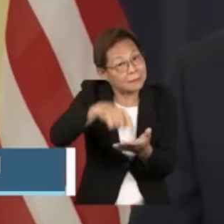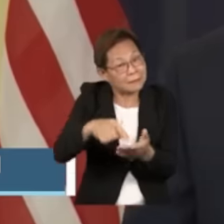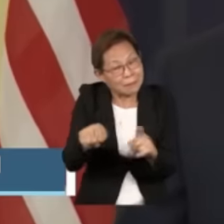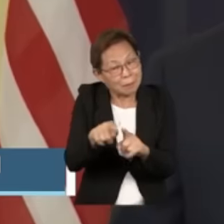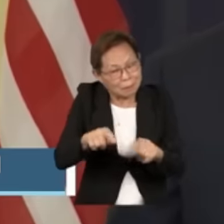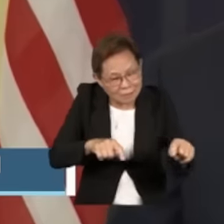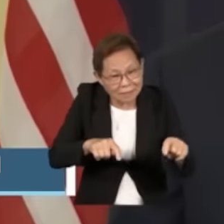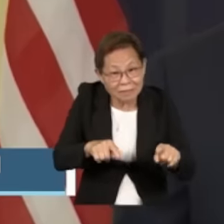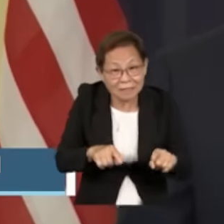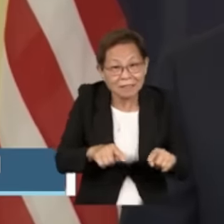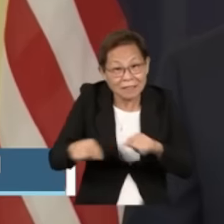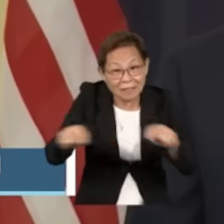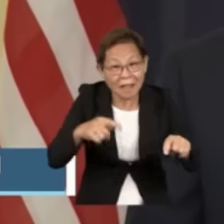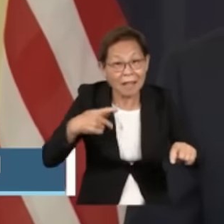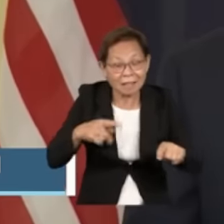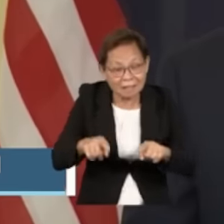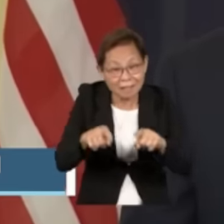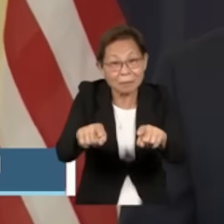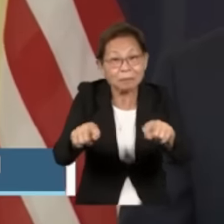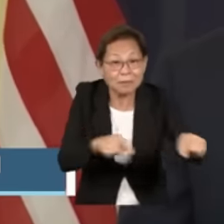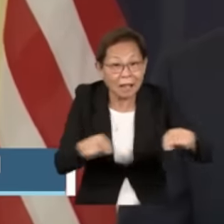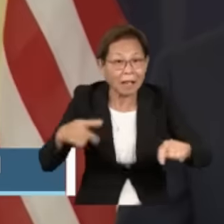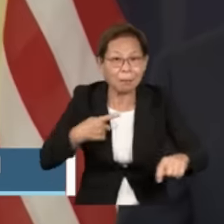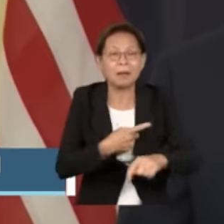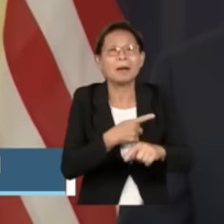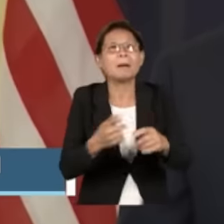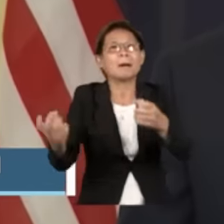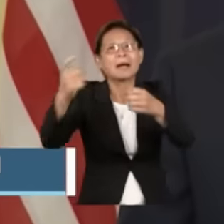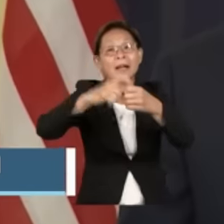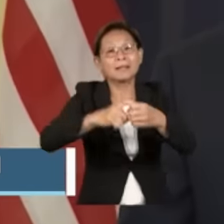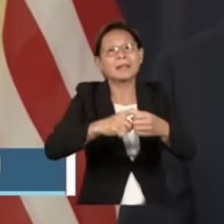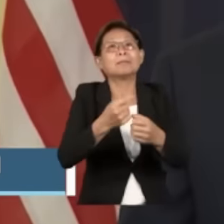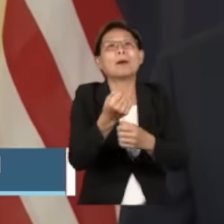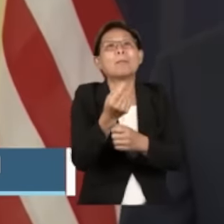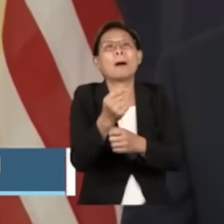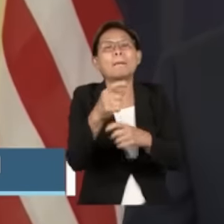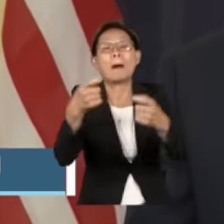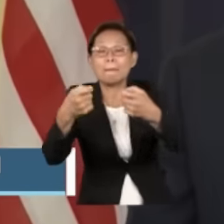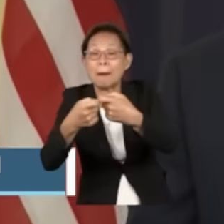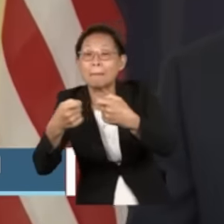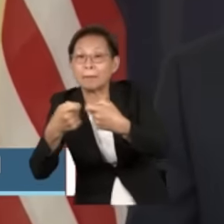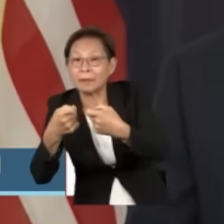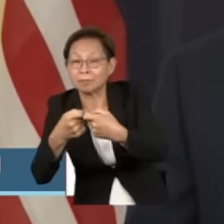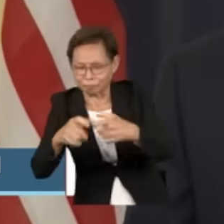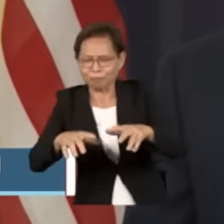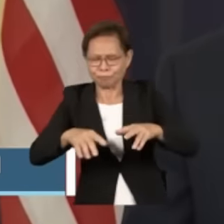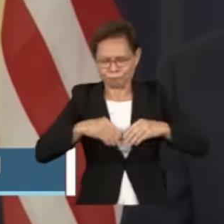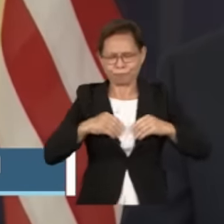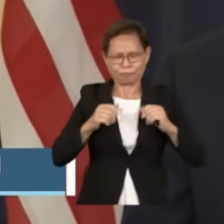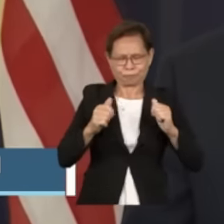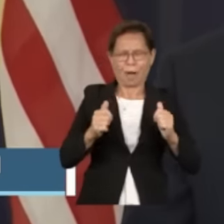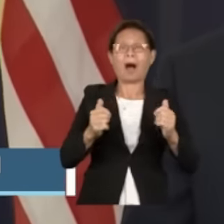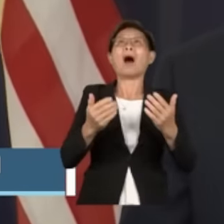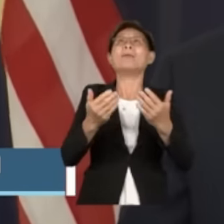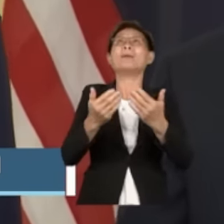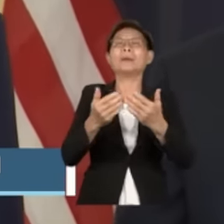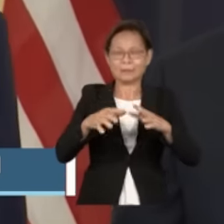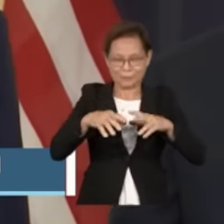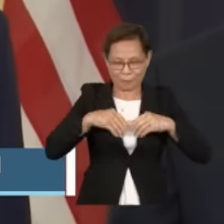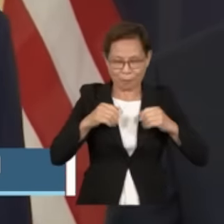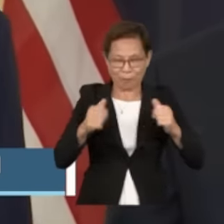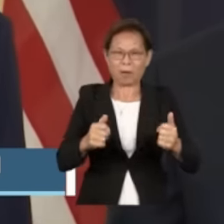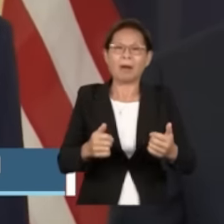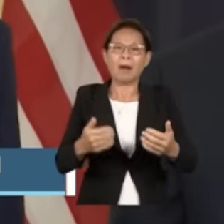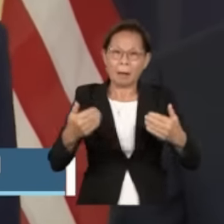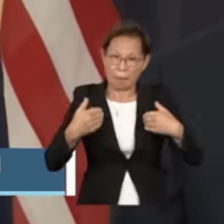tindakan kita yang sebelumnya dalam soal tarif elektrik yang alhamdulillah disambut baik walaupun cuba